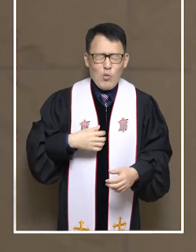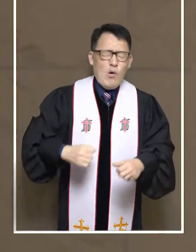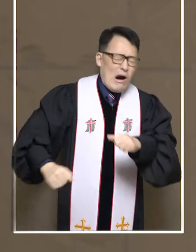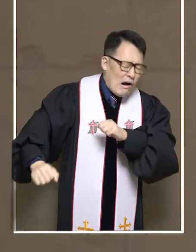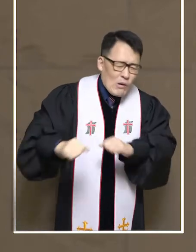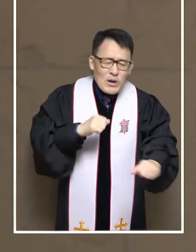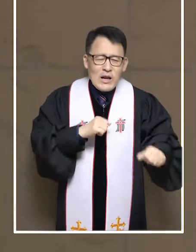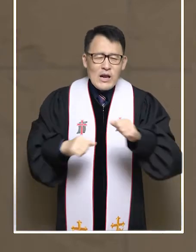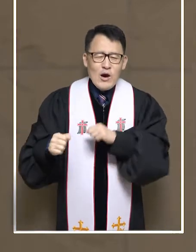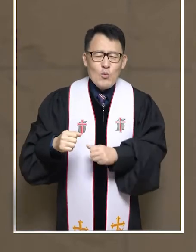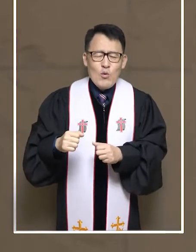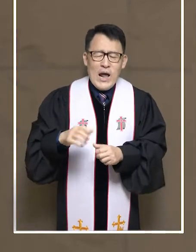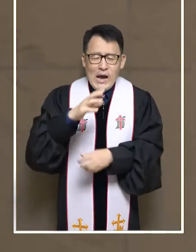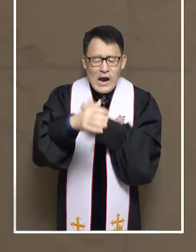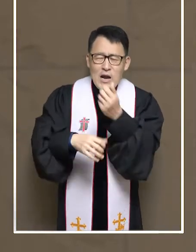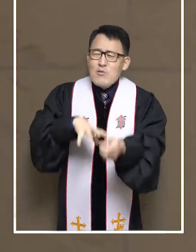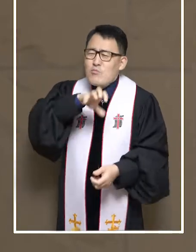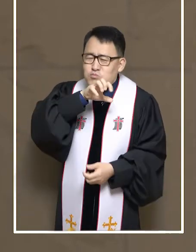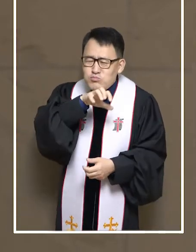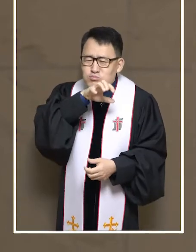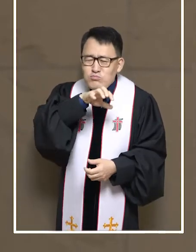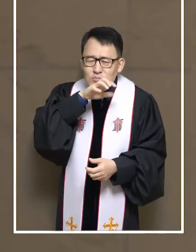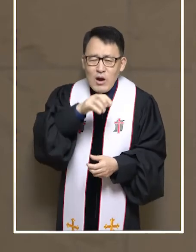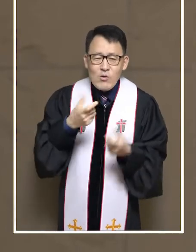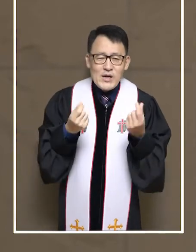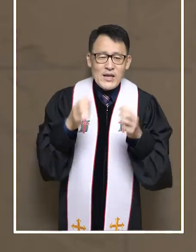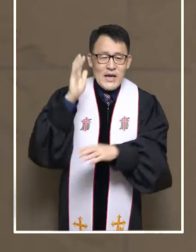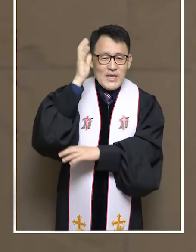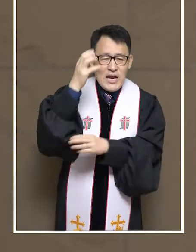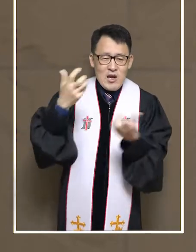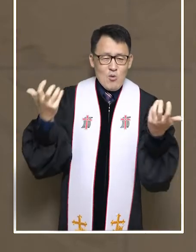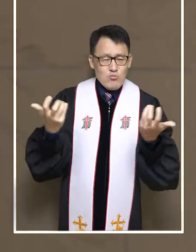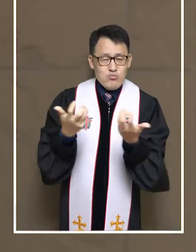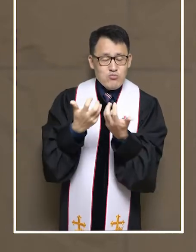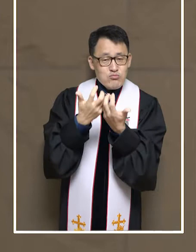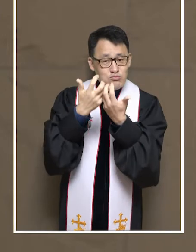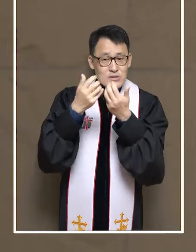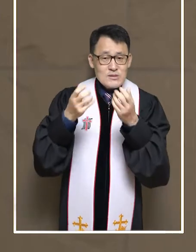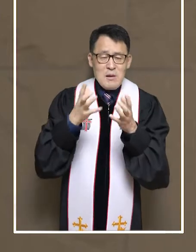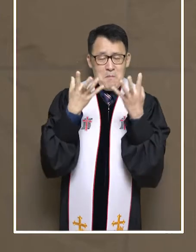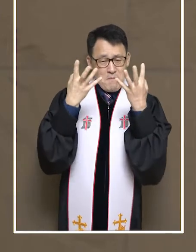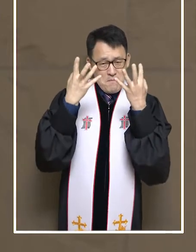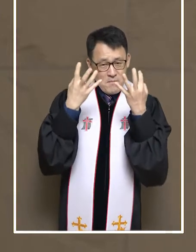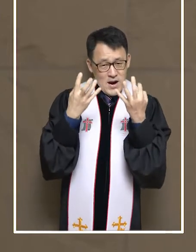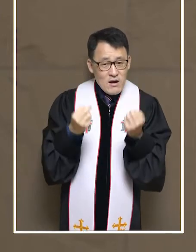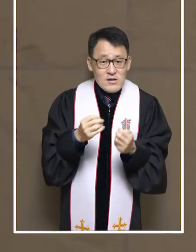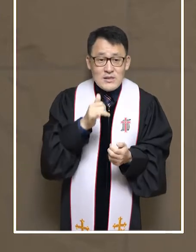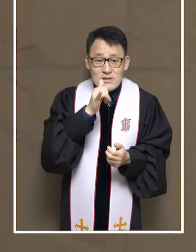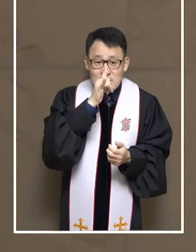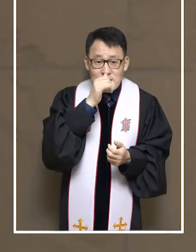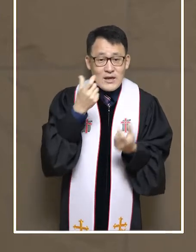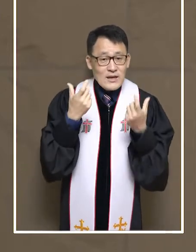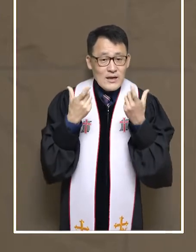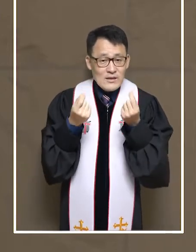신음하고 몸부림치고 하나님 원망하는 그런 이야기로 가득 차 있어야 될 것 같은데, 팔렸다고